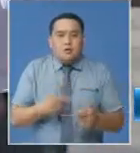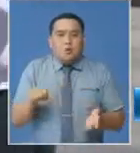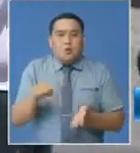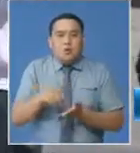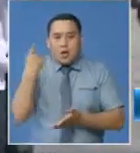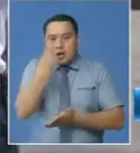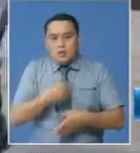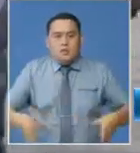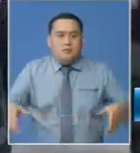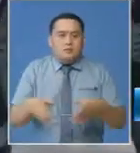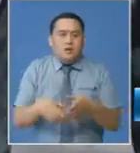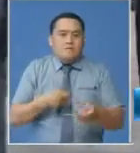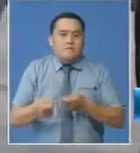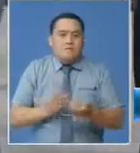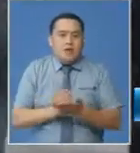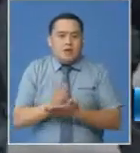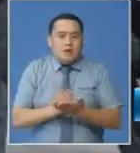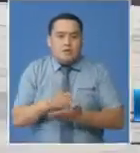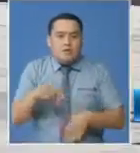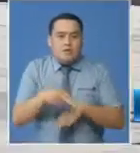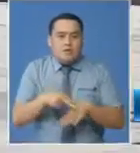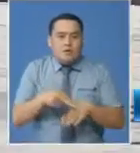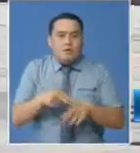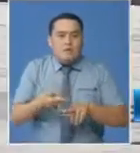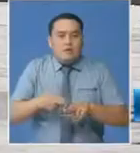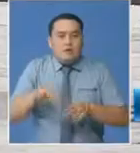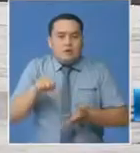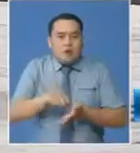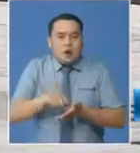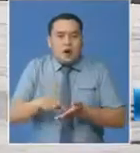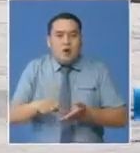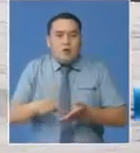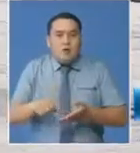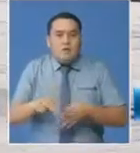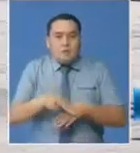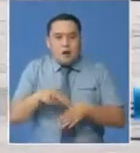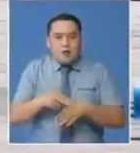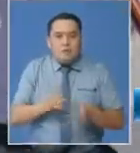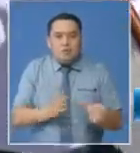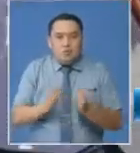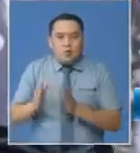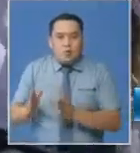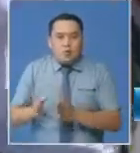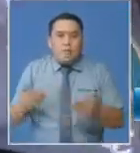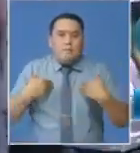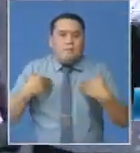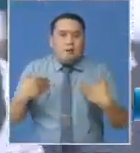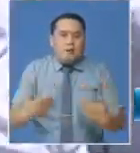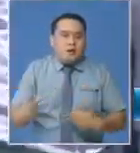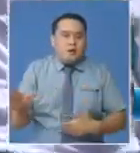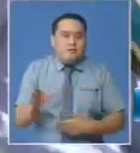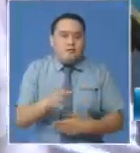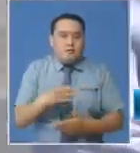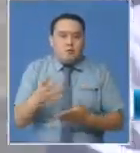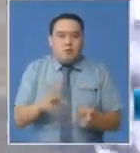весь личный состав части, совет ветеранов, внутренних войск, представители общественности, правоохранительных структур. Все они поздравили новобранцев и